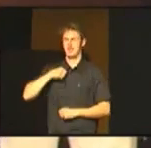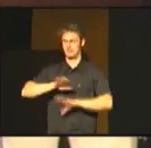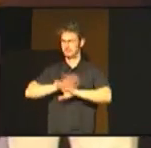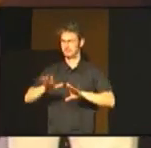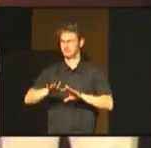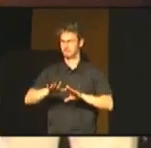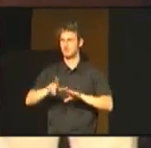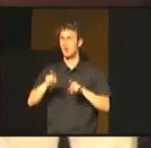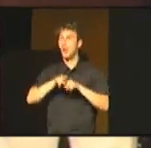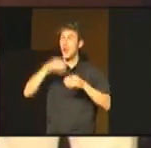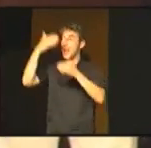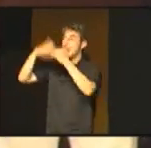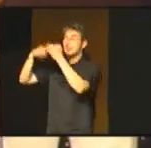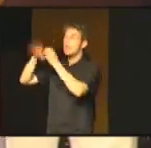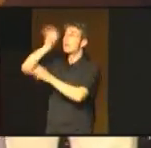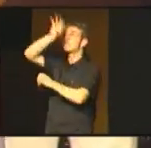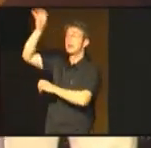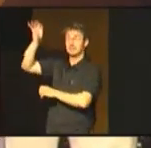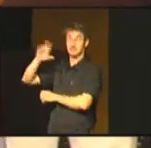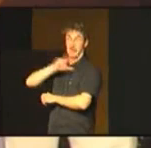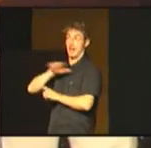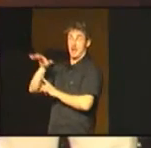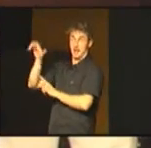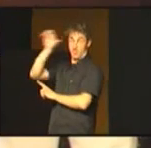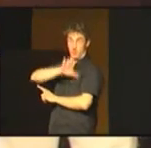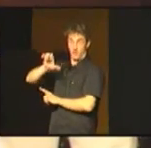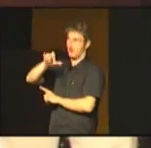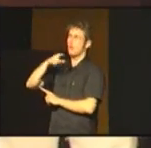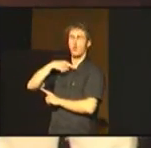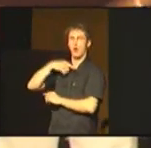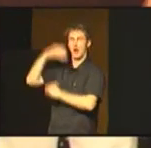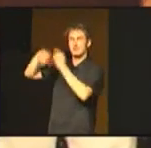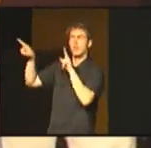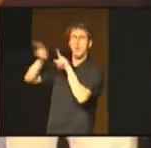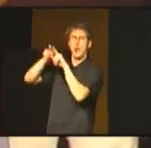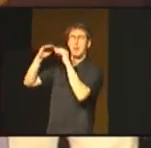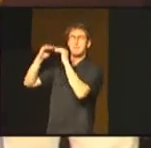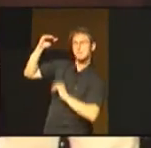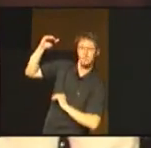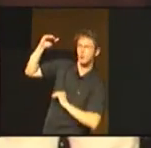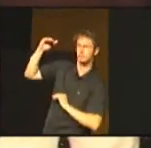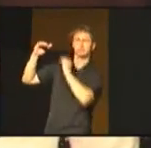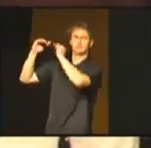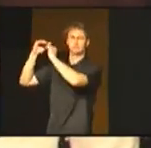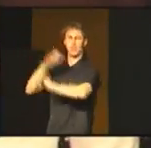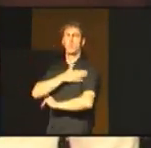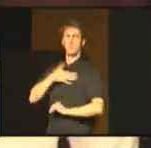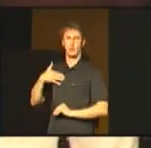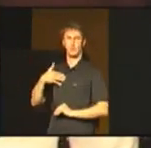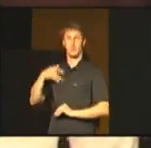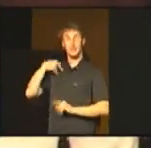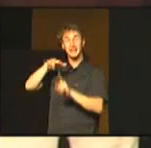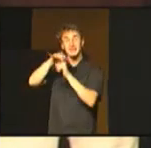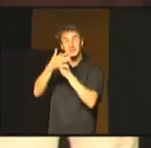mateixes limitacions que tenen els països del nostre entorn, però no més. Les circumstàncies presents no